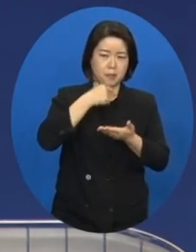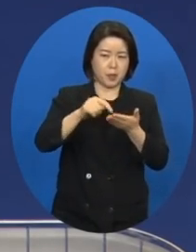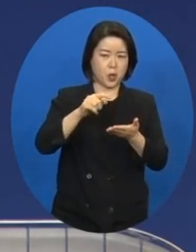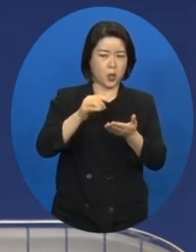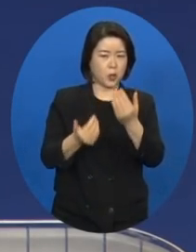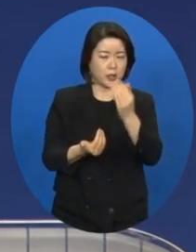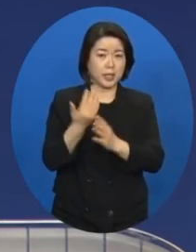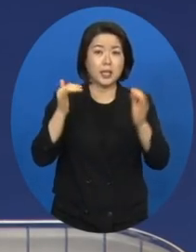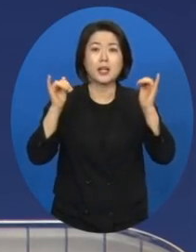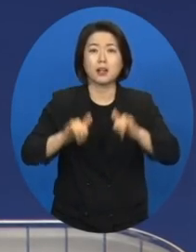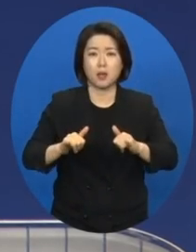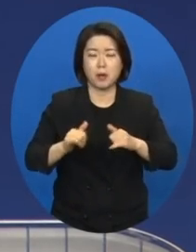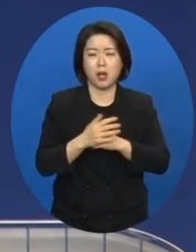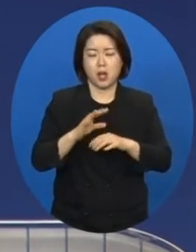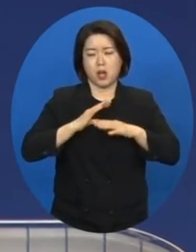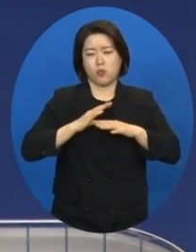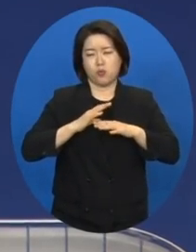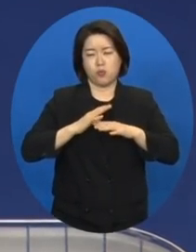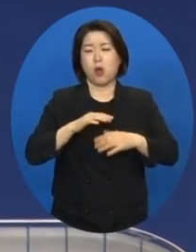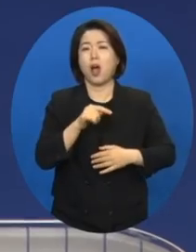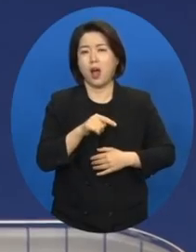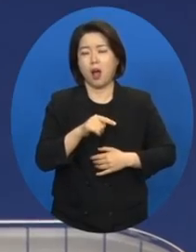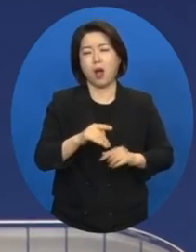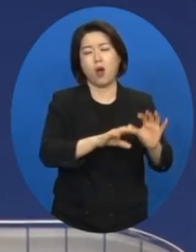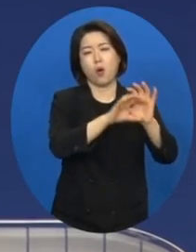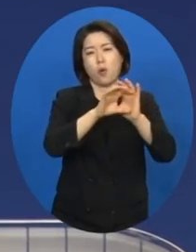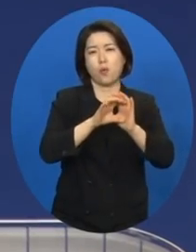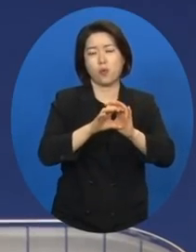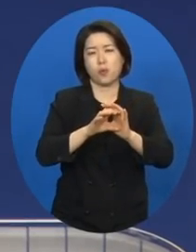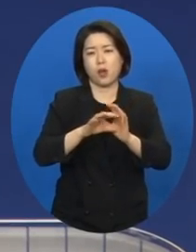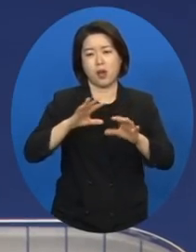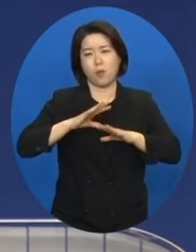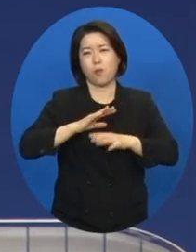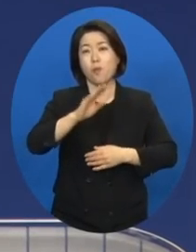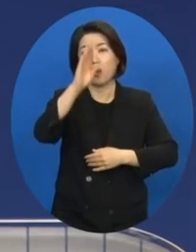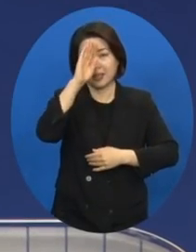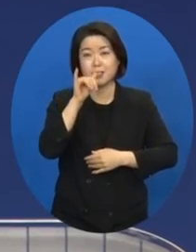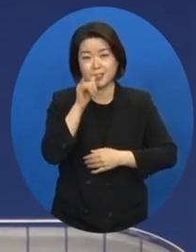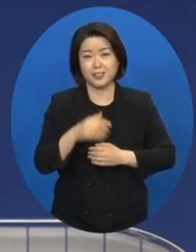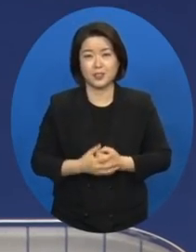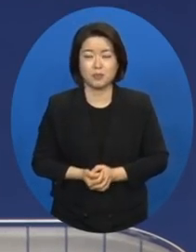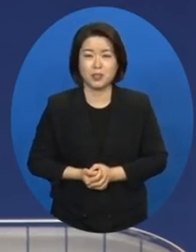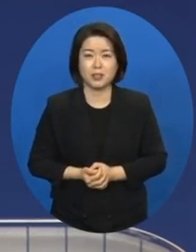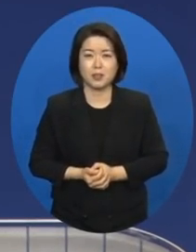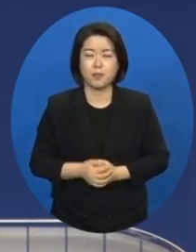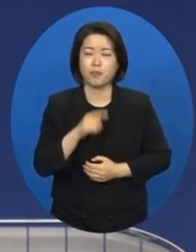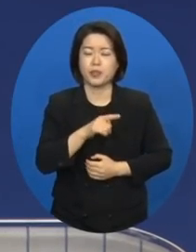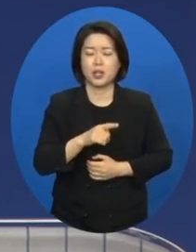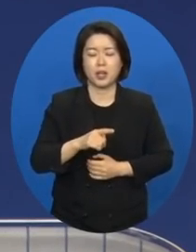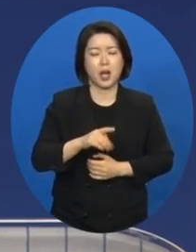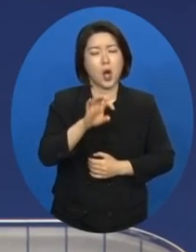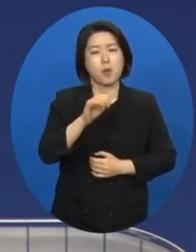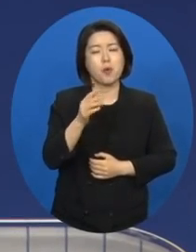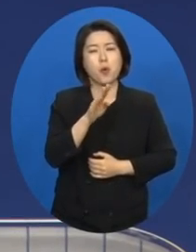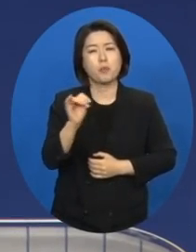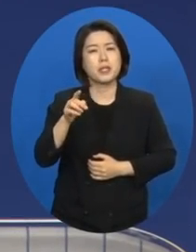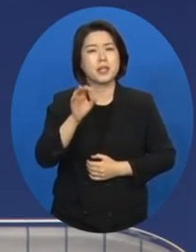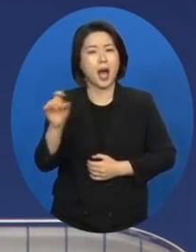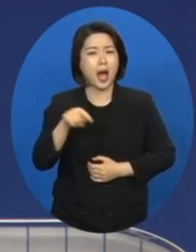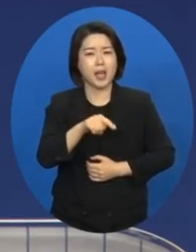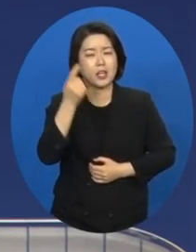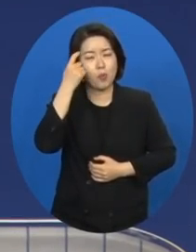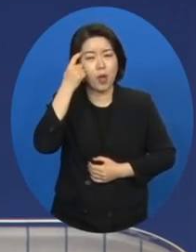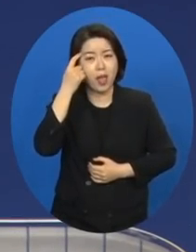않을까 그렇게 무서워하는 것을 코로나 포비아라고 합니다. 제가 포비아 얘기를 꺼낸 이유가 있습니다. 오늘 본문에 이